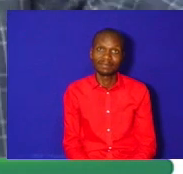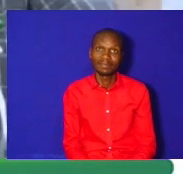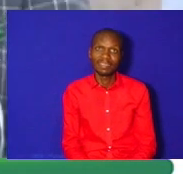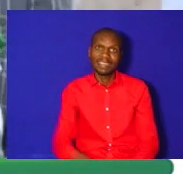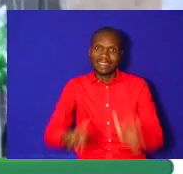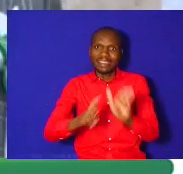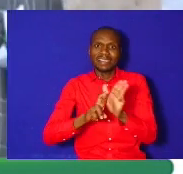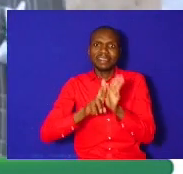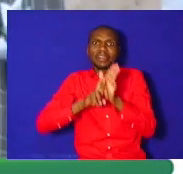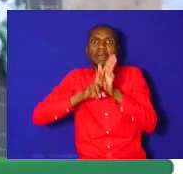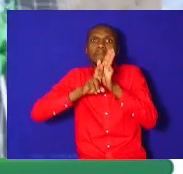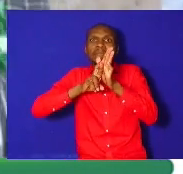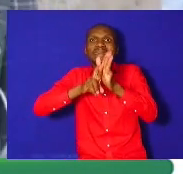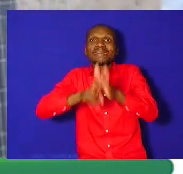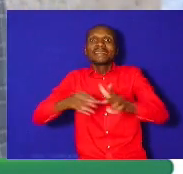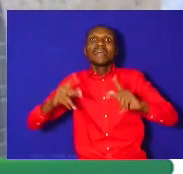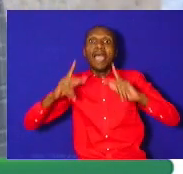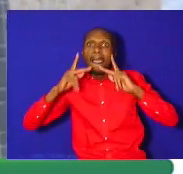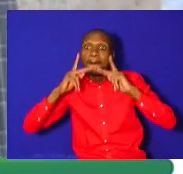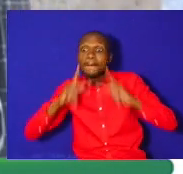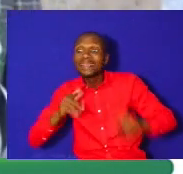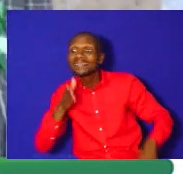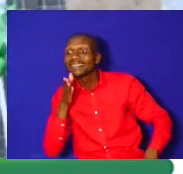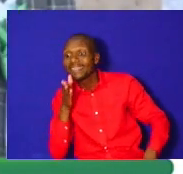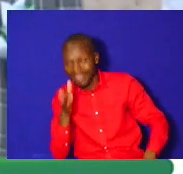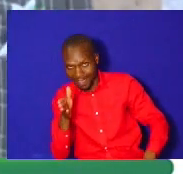inasimamia mambo ya amani